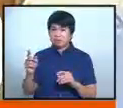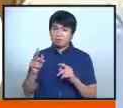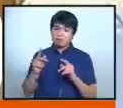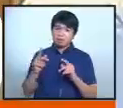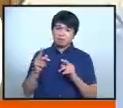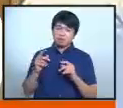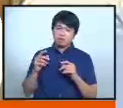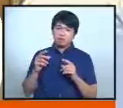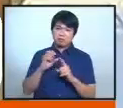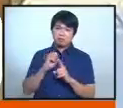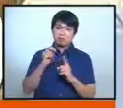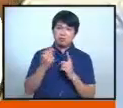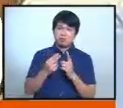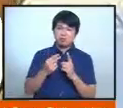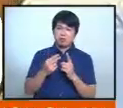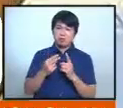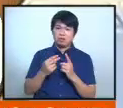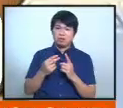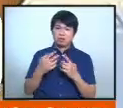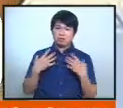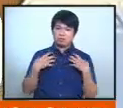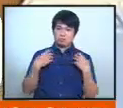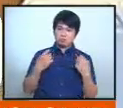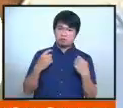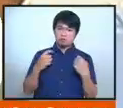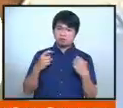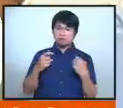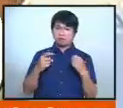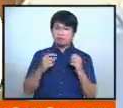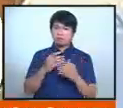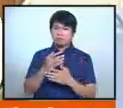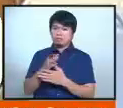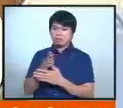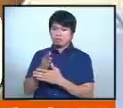drive, no, yung hindi puyat, ganyan. It's a shared